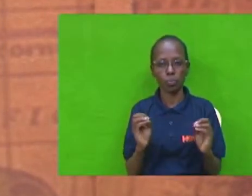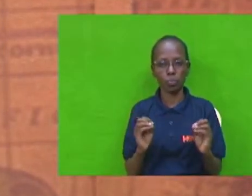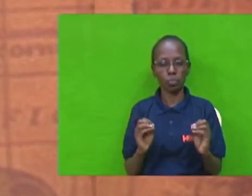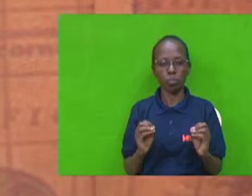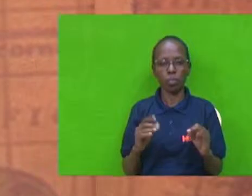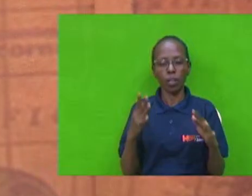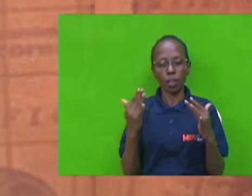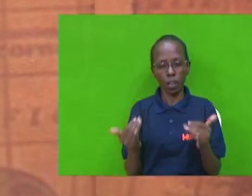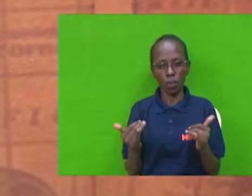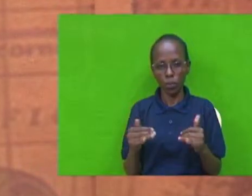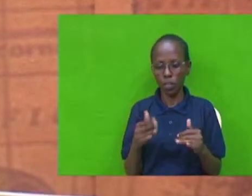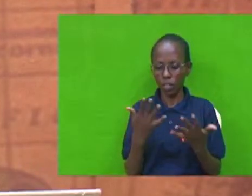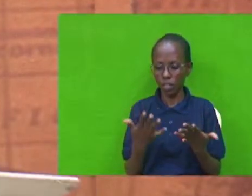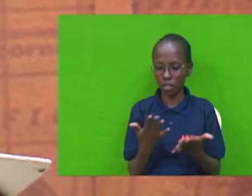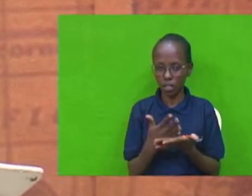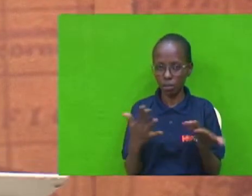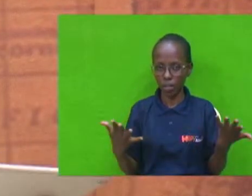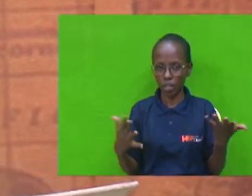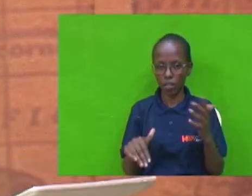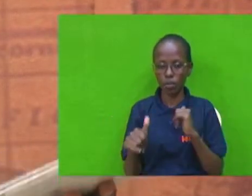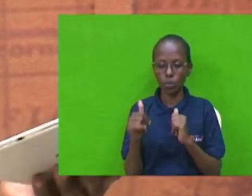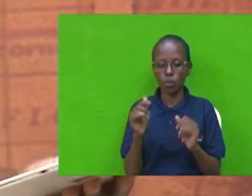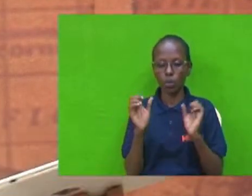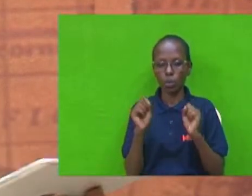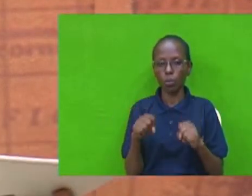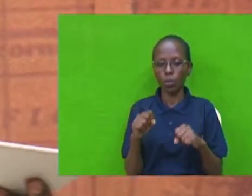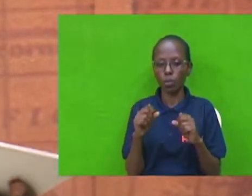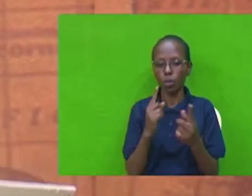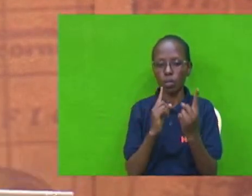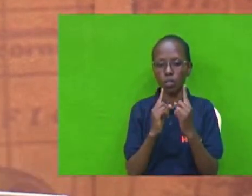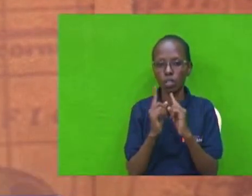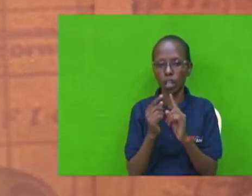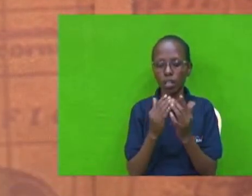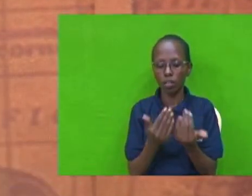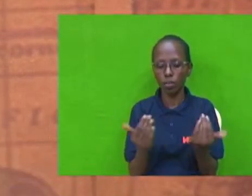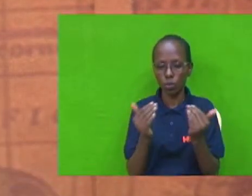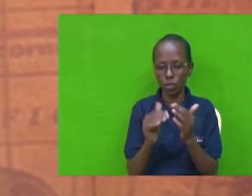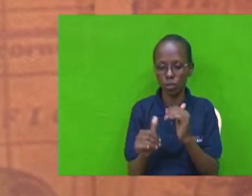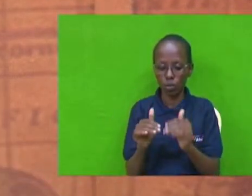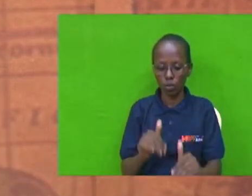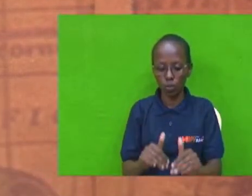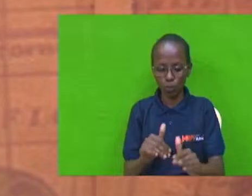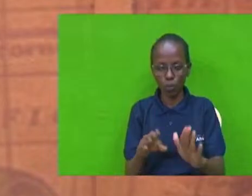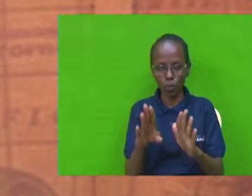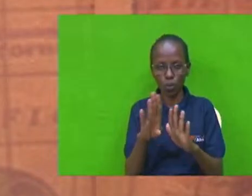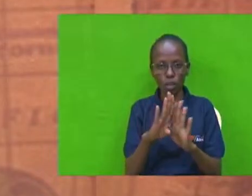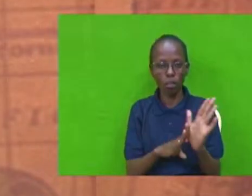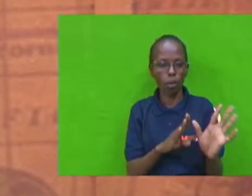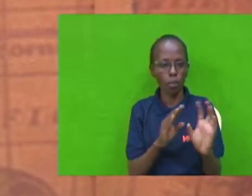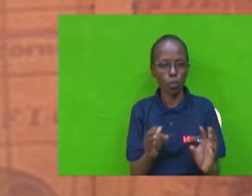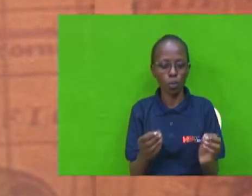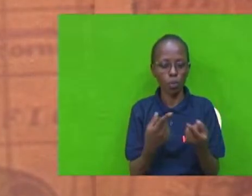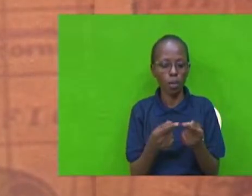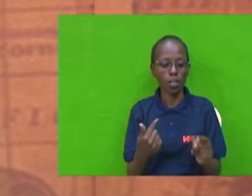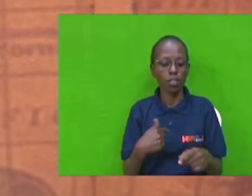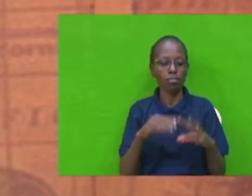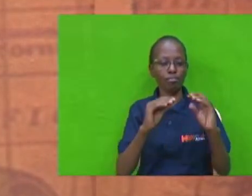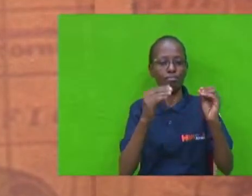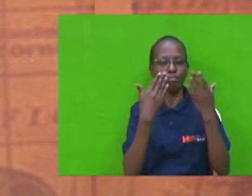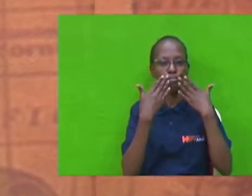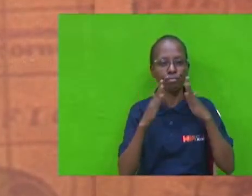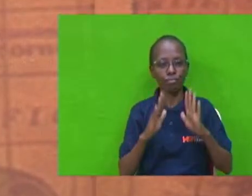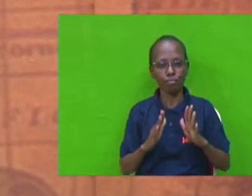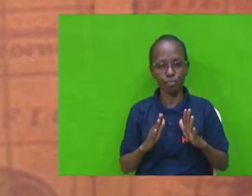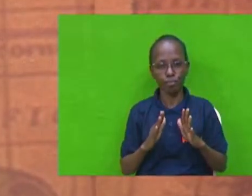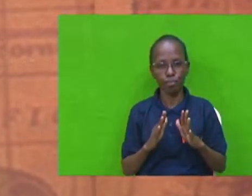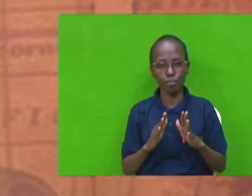kwamba kuna vitu ambavyo tunaweza waambia watoto wafanye ambavyo haviambatani na maandiko na hali tumewafunza.